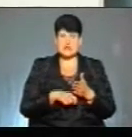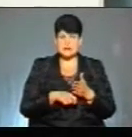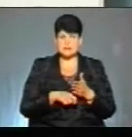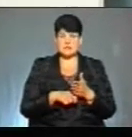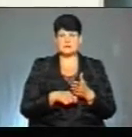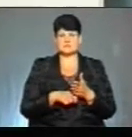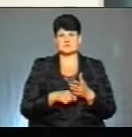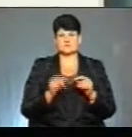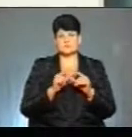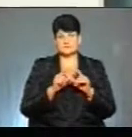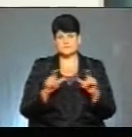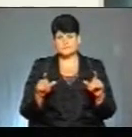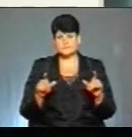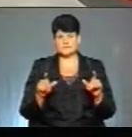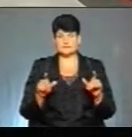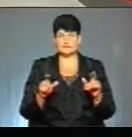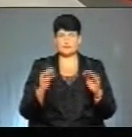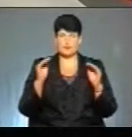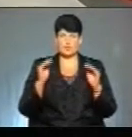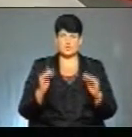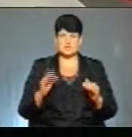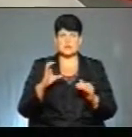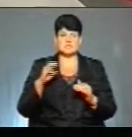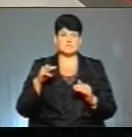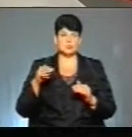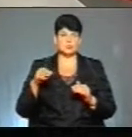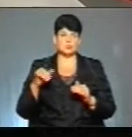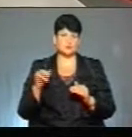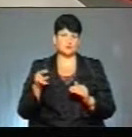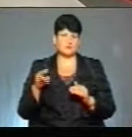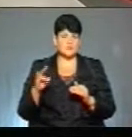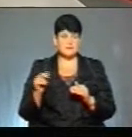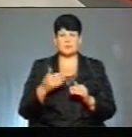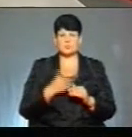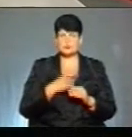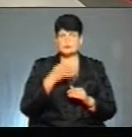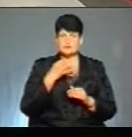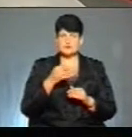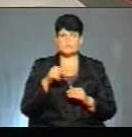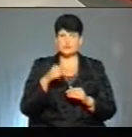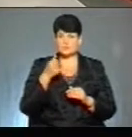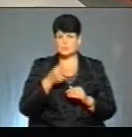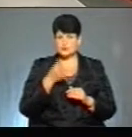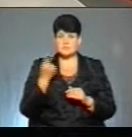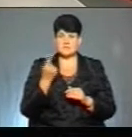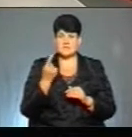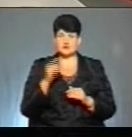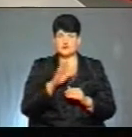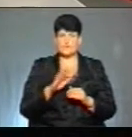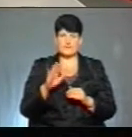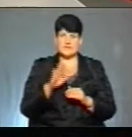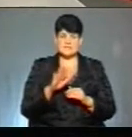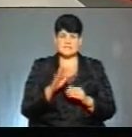призупинення діяльності навчальних закладів, пониження в ступені. Але разом з тим я хочу зазначити, що цьогоріч з 1